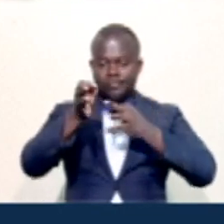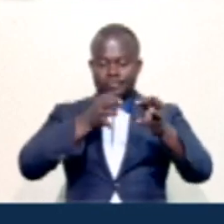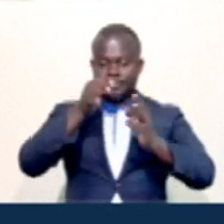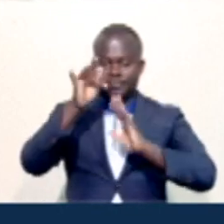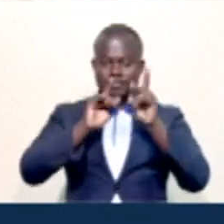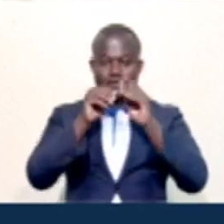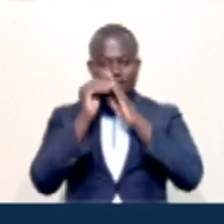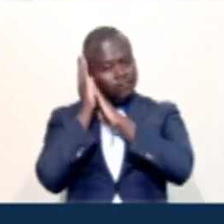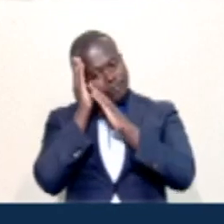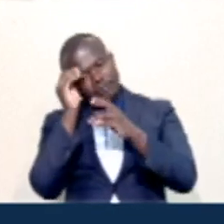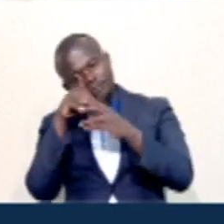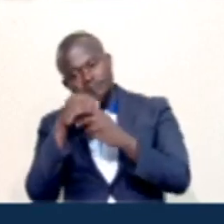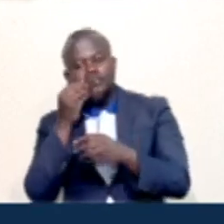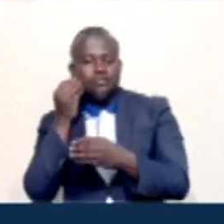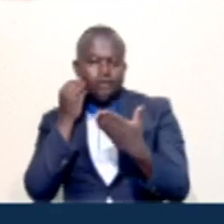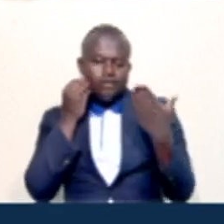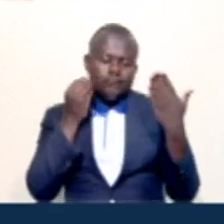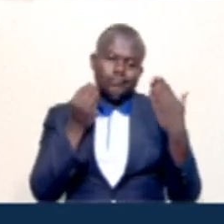rugo